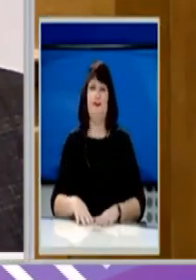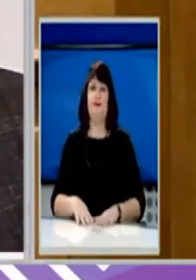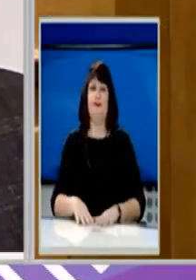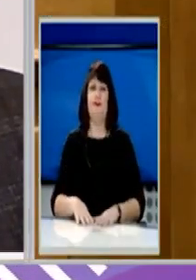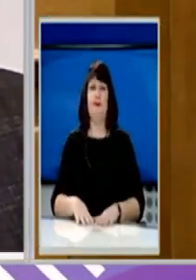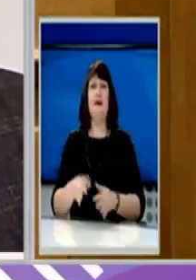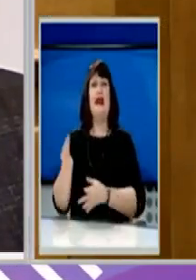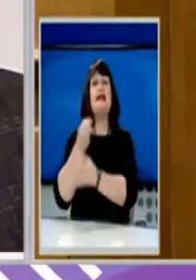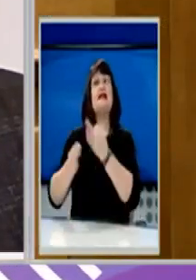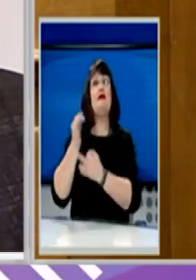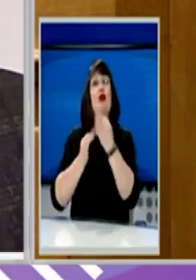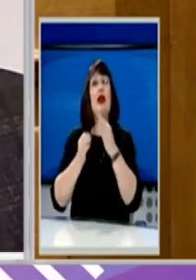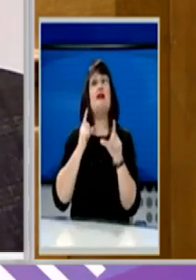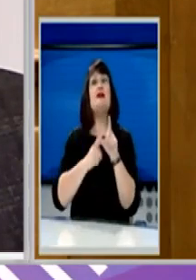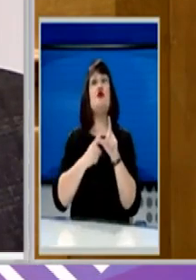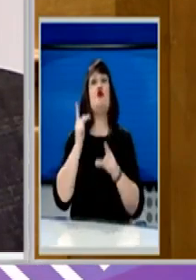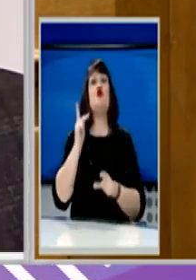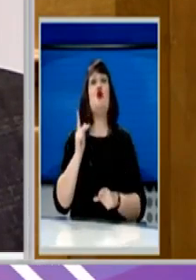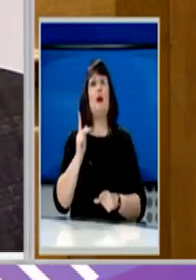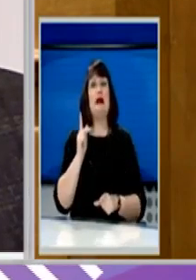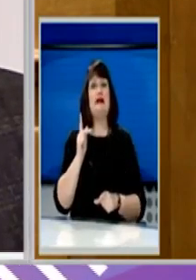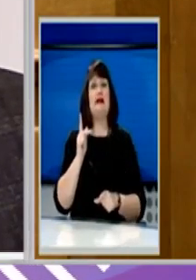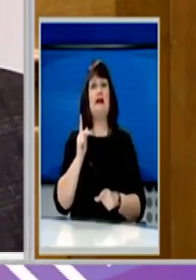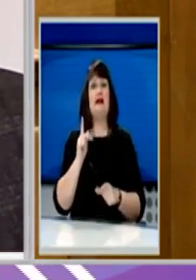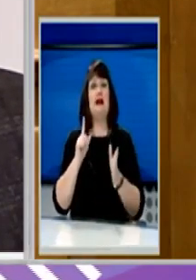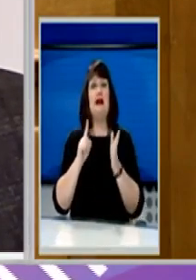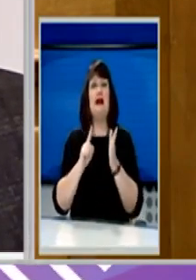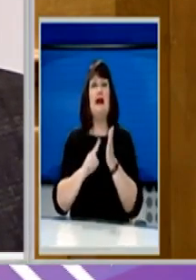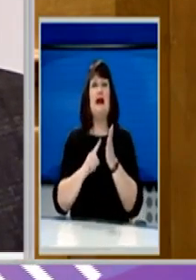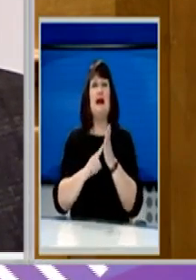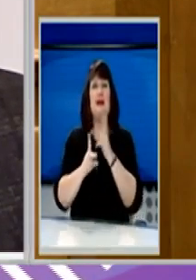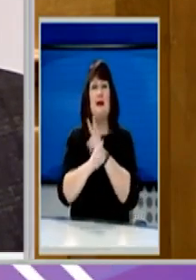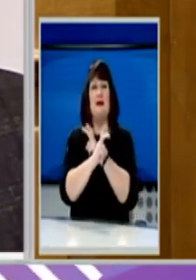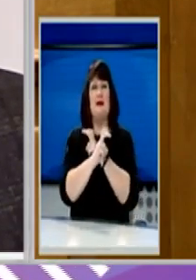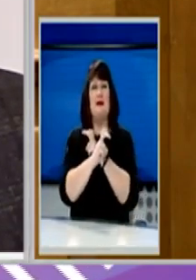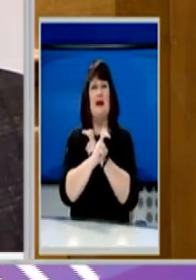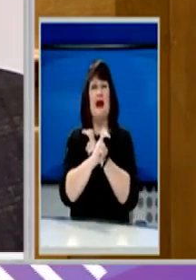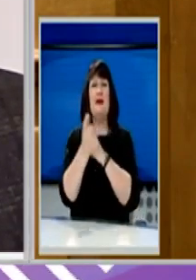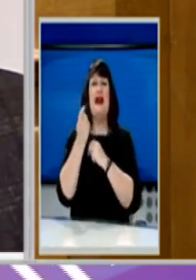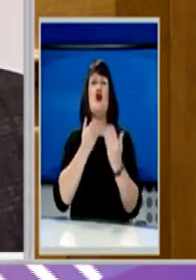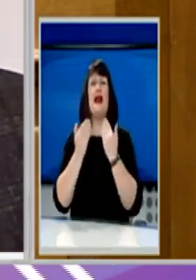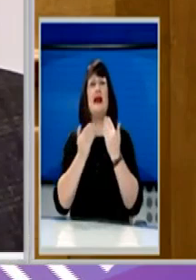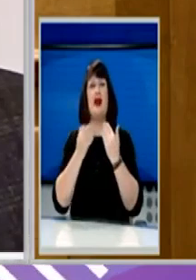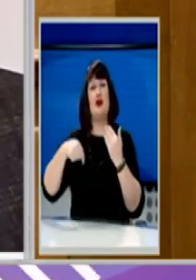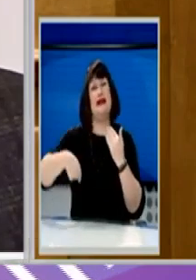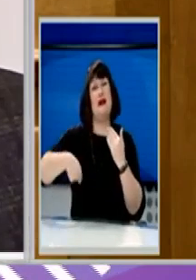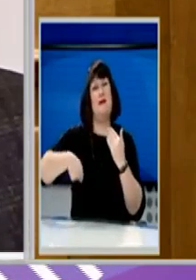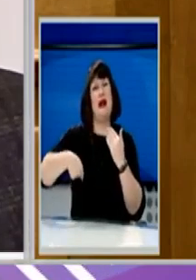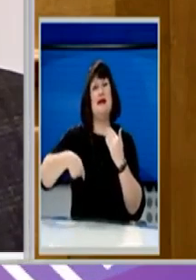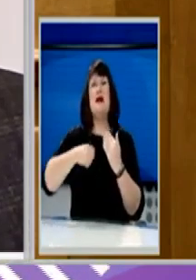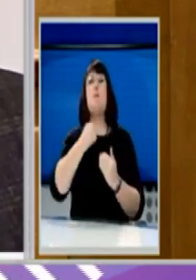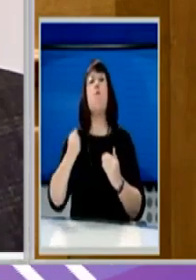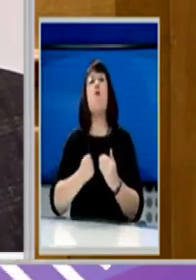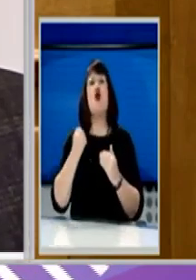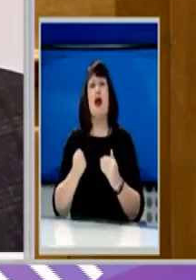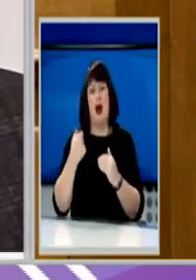ευημερούν τα νούμερα ή δείχνουν έτσι ανάπτυξη και έχουν θετική τάση, ανωδική τάση, αλλά στην καθημερινότητα με